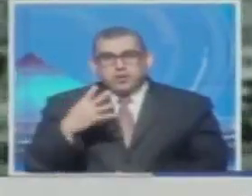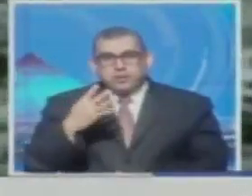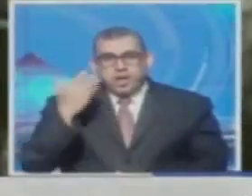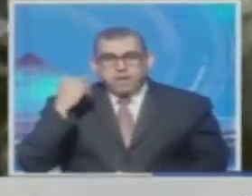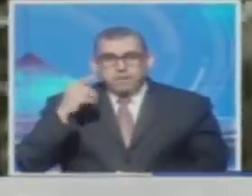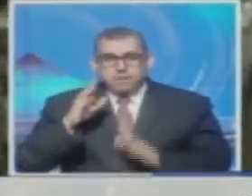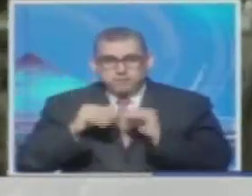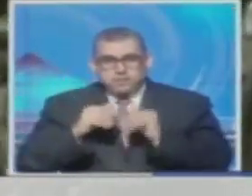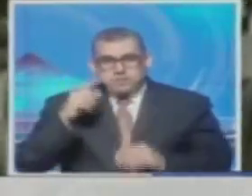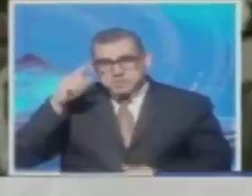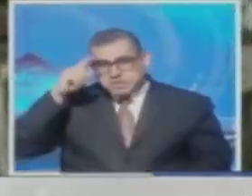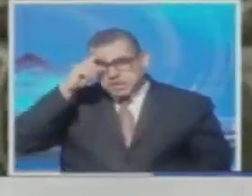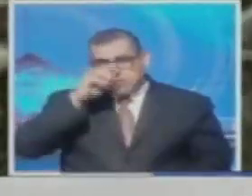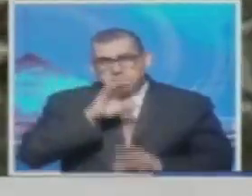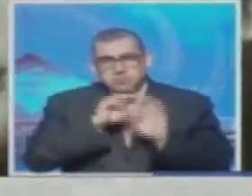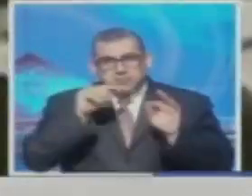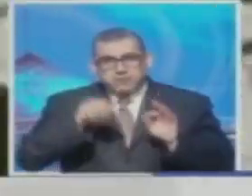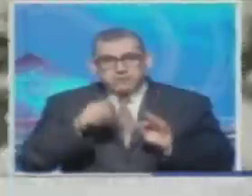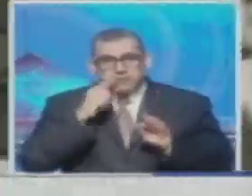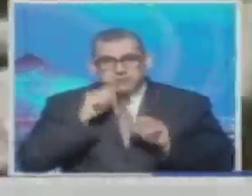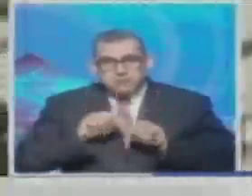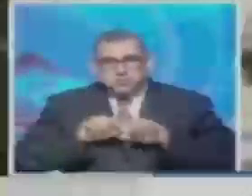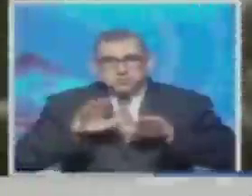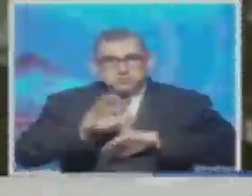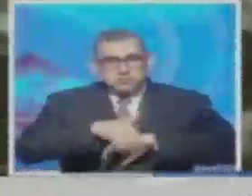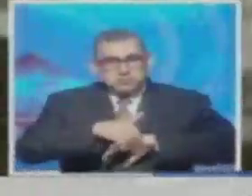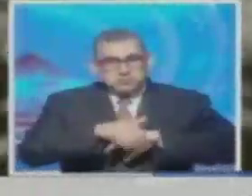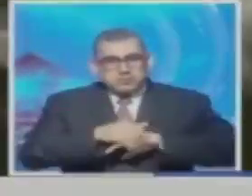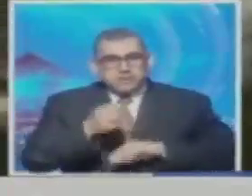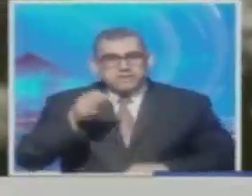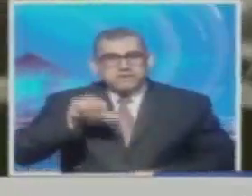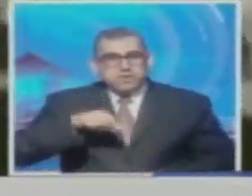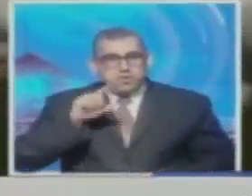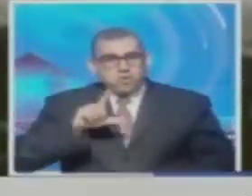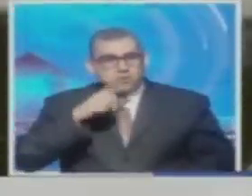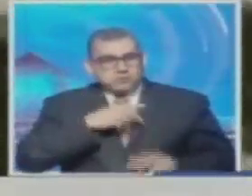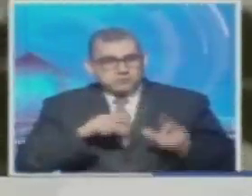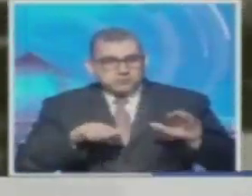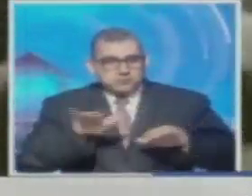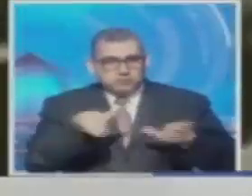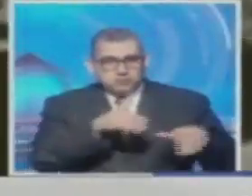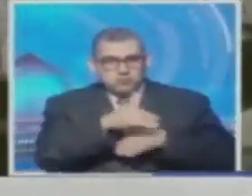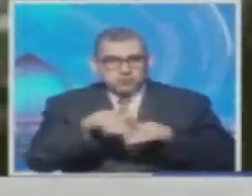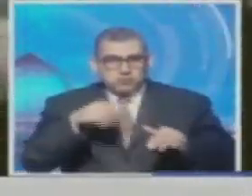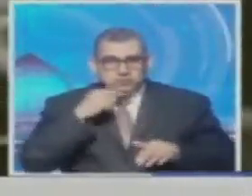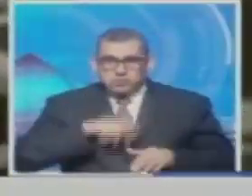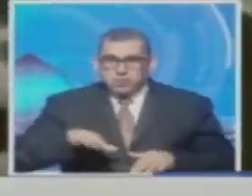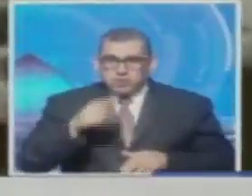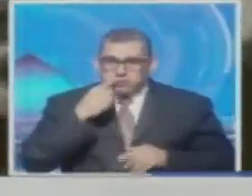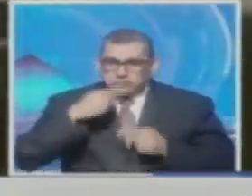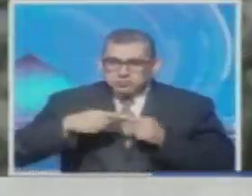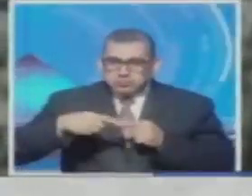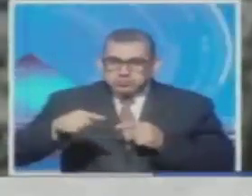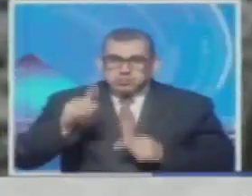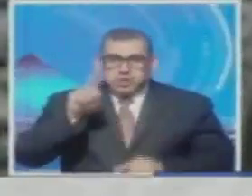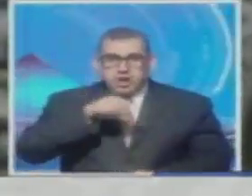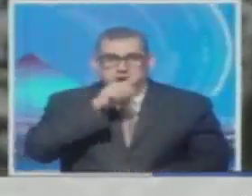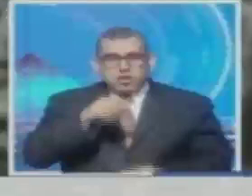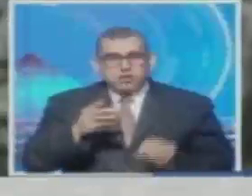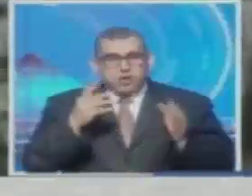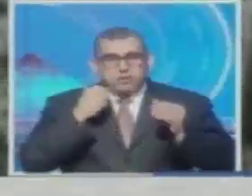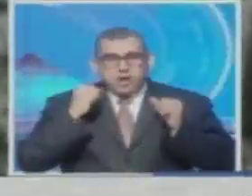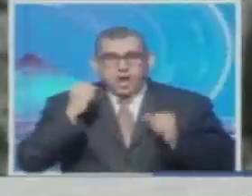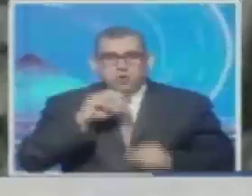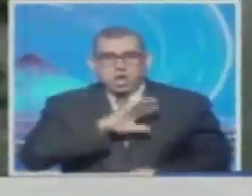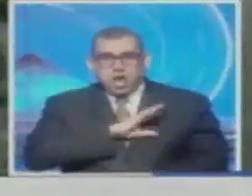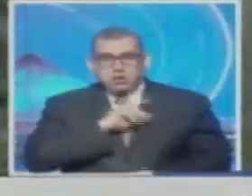1948، تمثلت في انتشار الرشوة وفساد الحكم، عوامل أثرت بشكل سلبي على قدرات الجيش